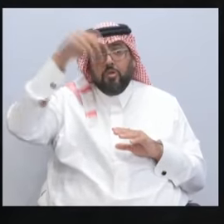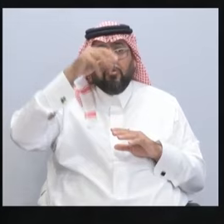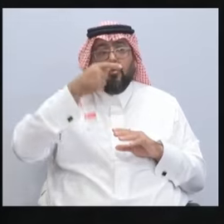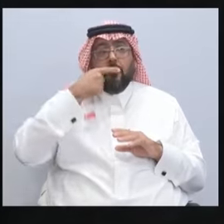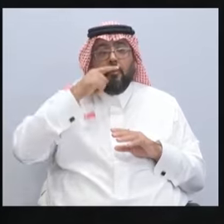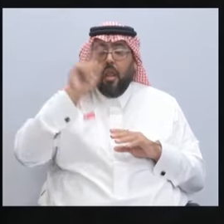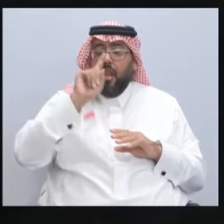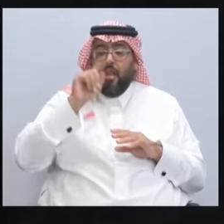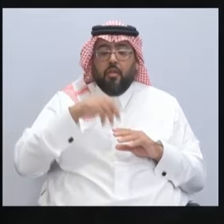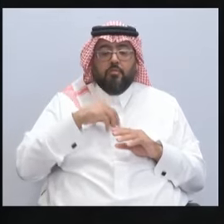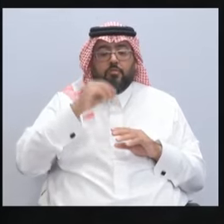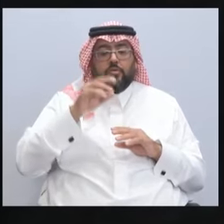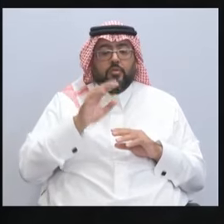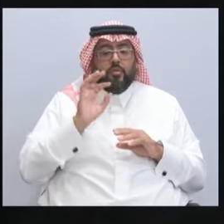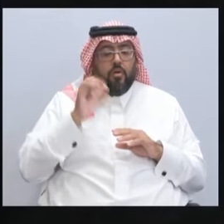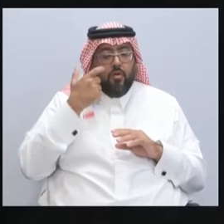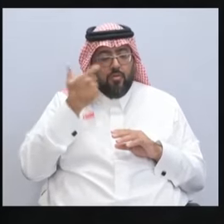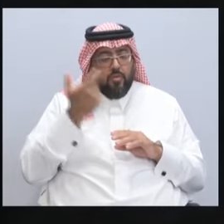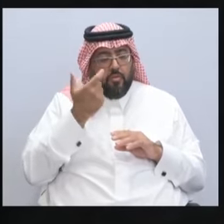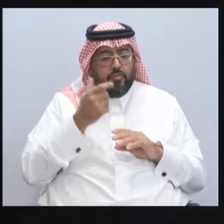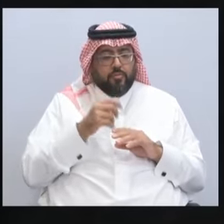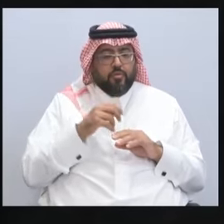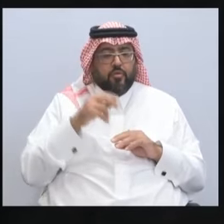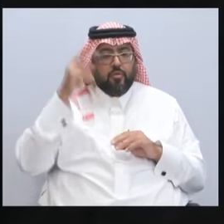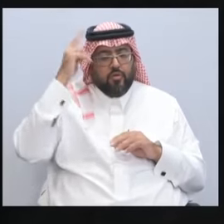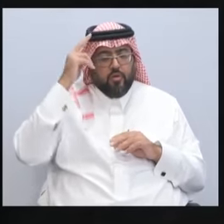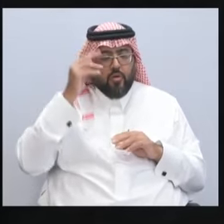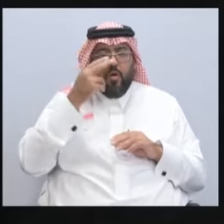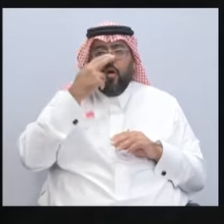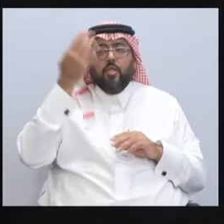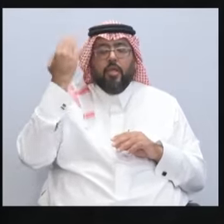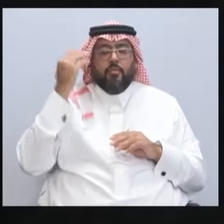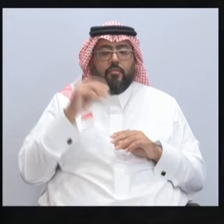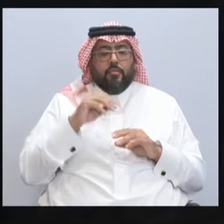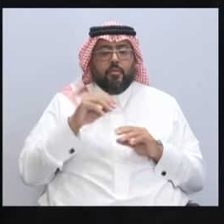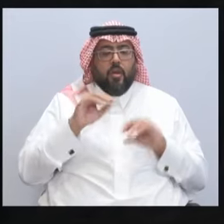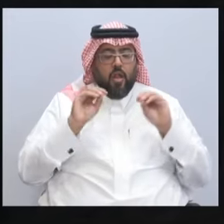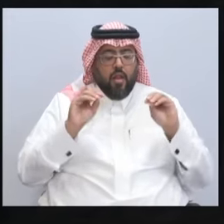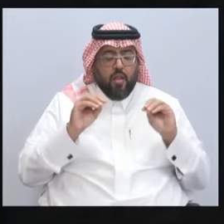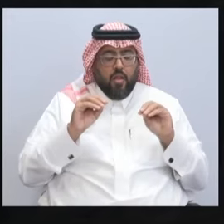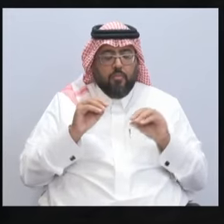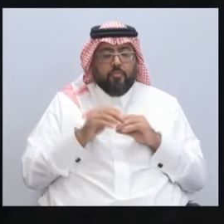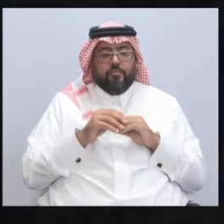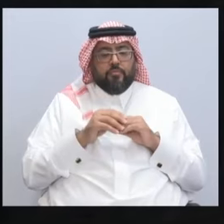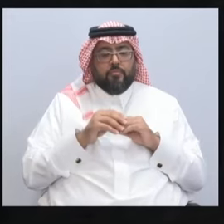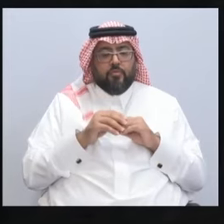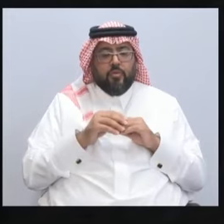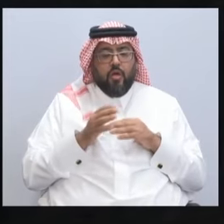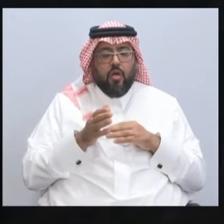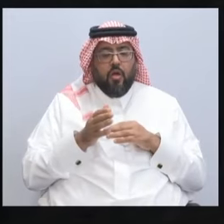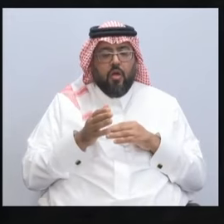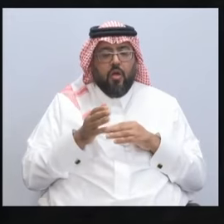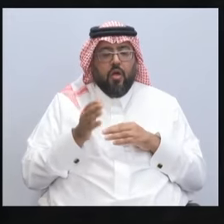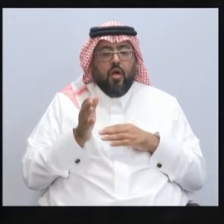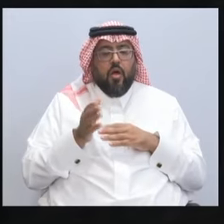الحيوانيه واعتنى دوم مجس التعاون منذ القدم بتربيه الماشيه ولما انعم